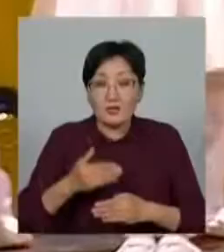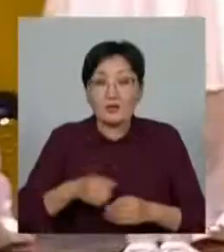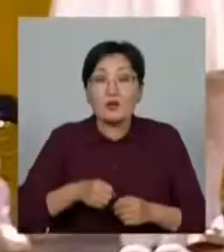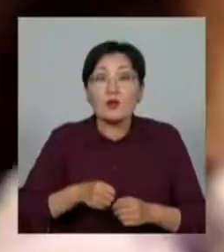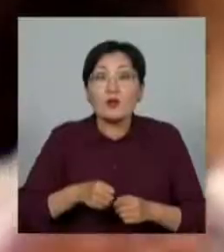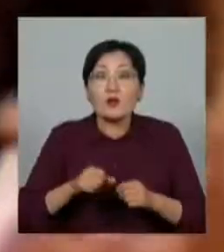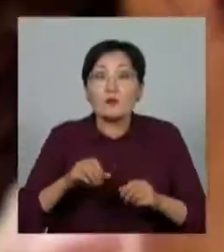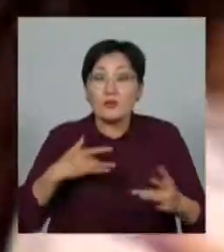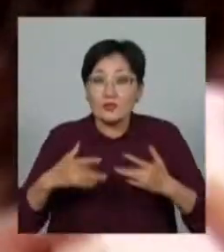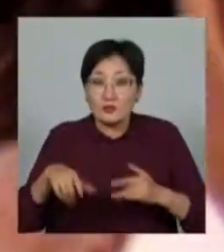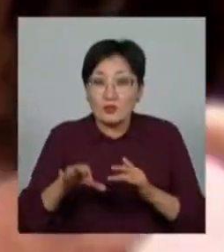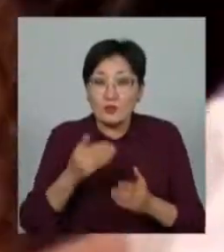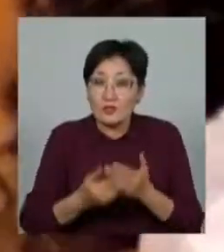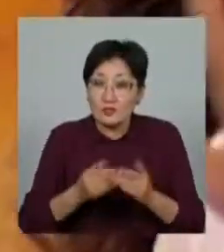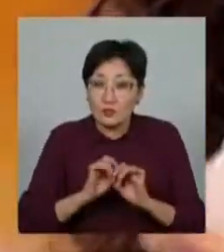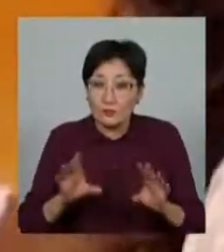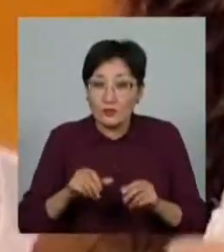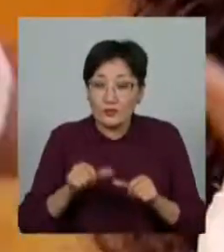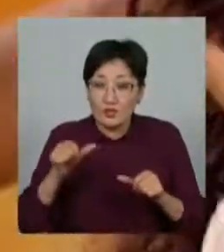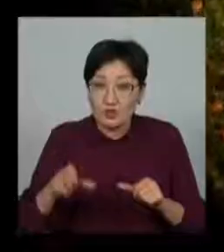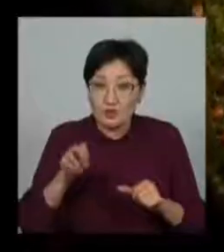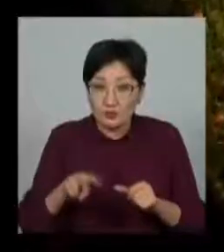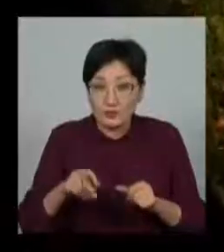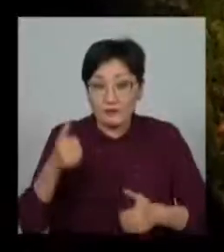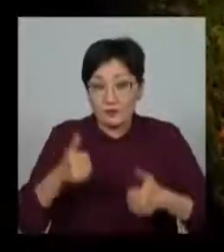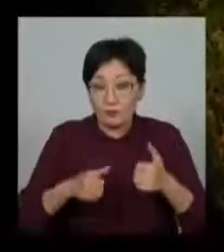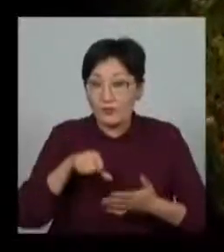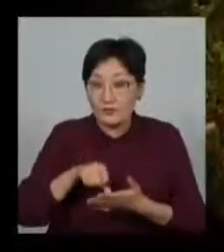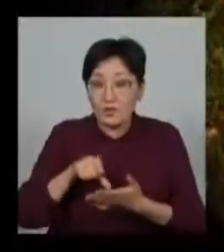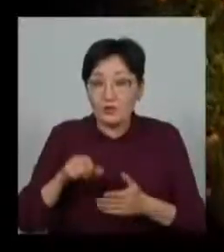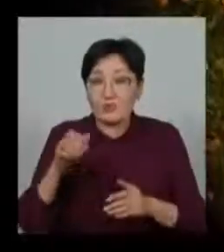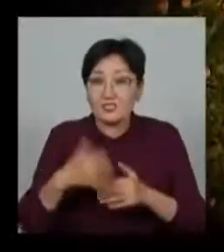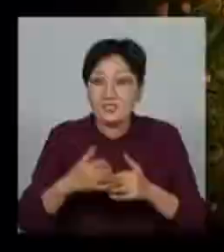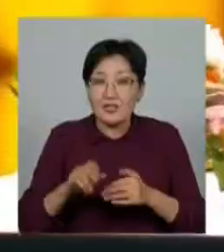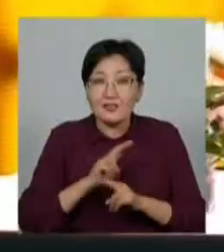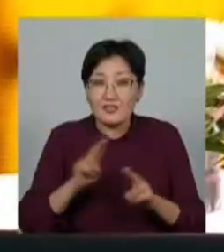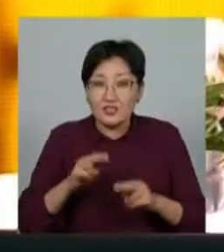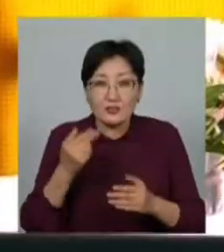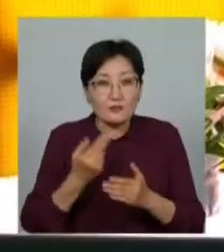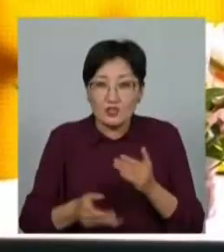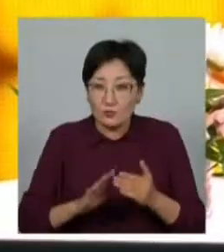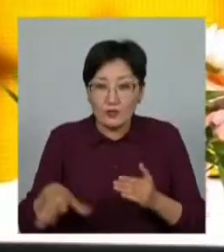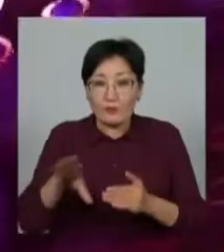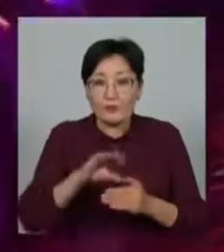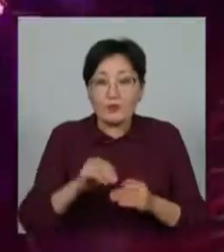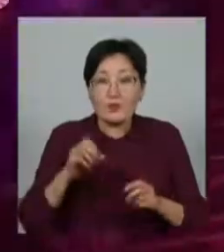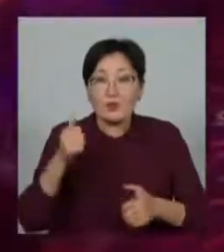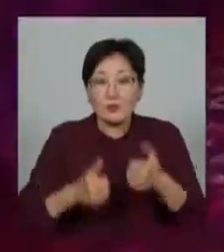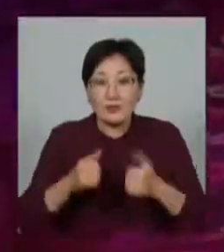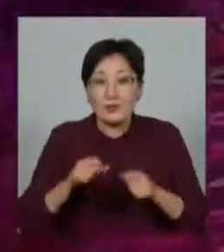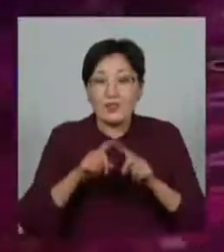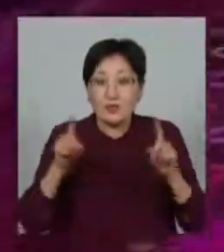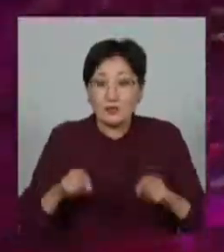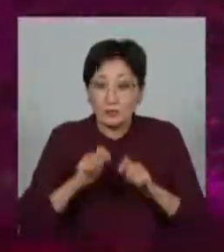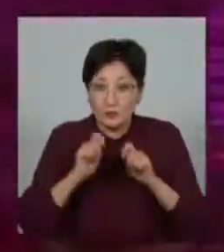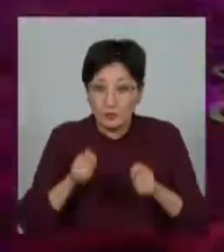әпкелері бағалап, кеңестерін айтады. Байқау ерекшелігі сол, фестивальге қатысушылар арасында ешкім жеңілмейді. Барлыға байқау дипломатты